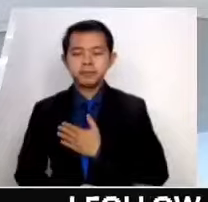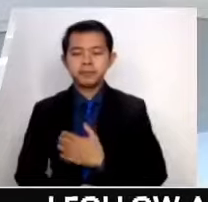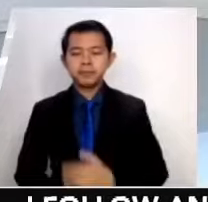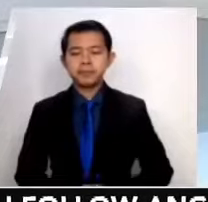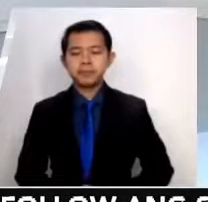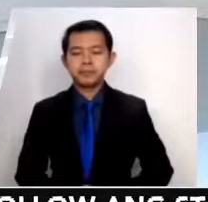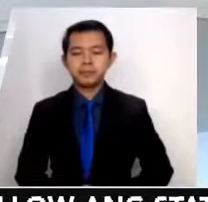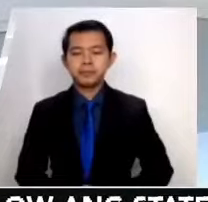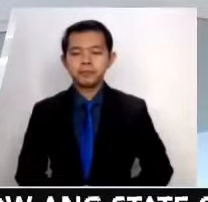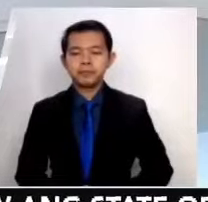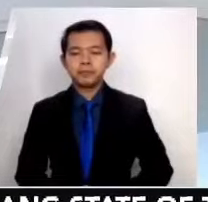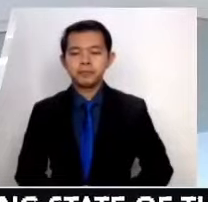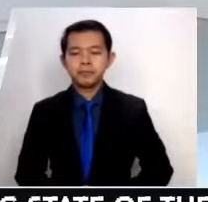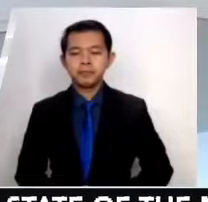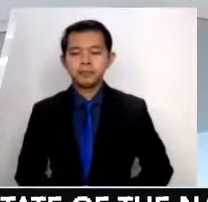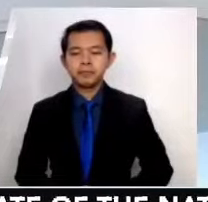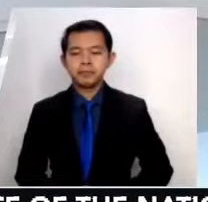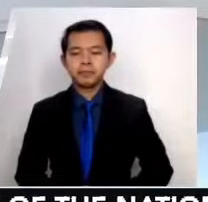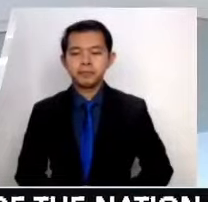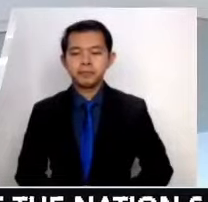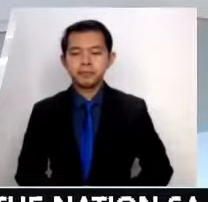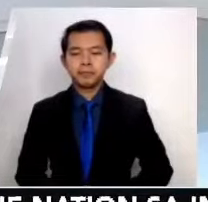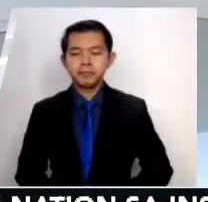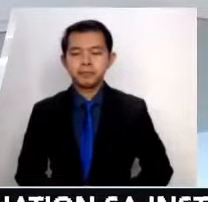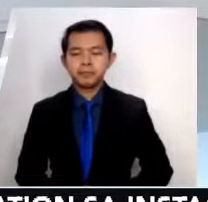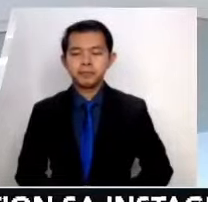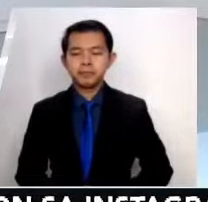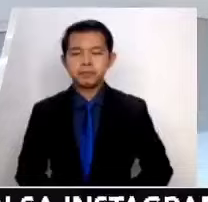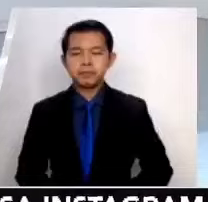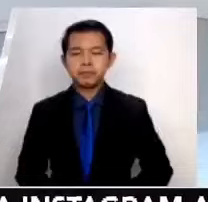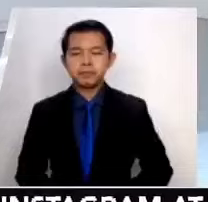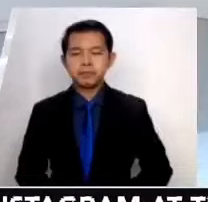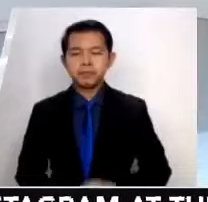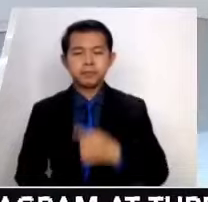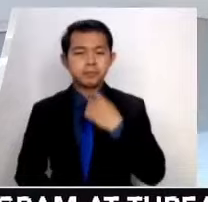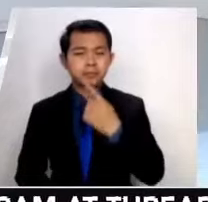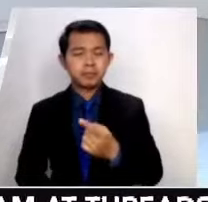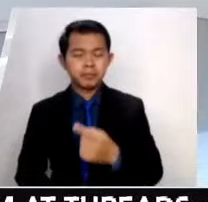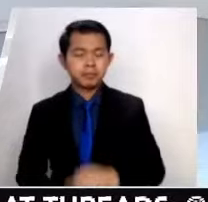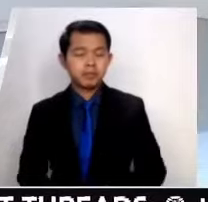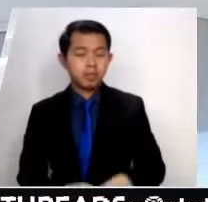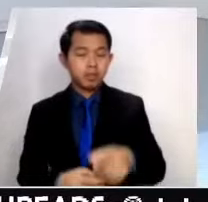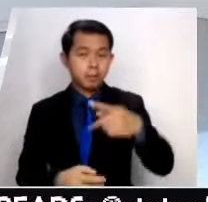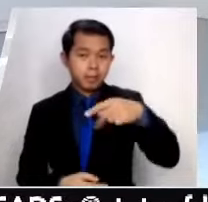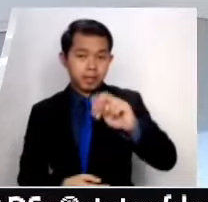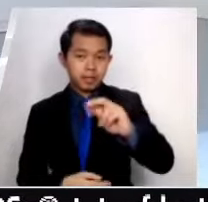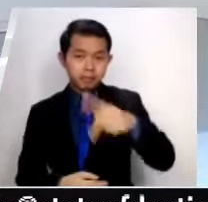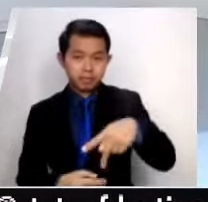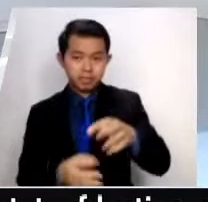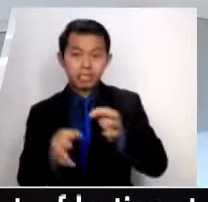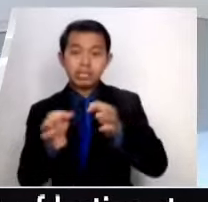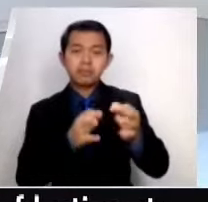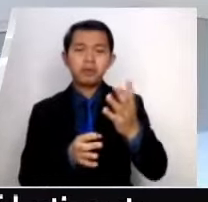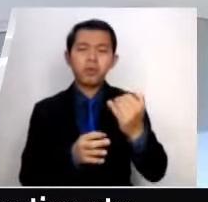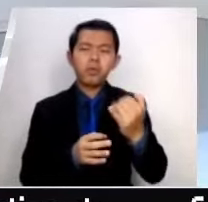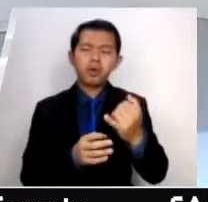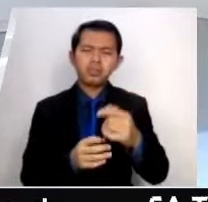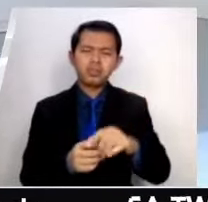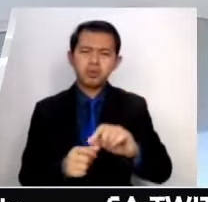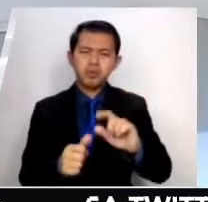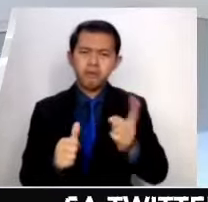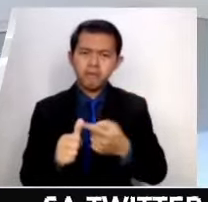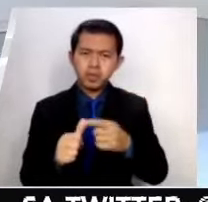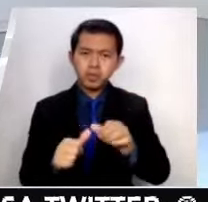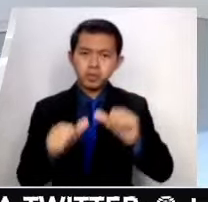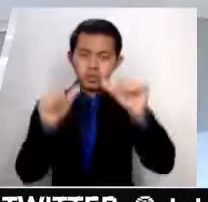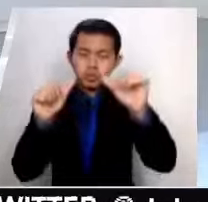to blur or not to blur ipinaliwanag ng PNP kung bakit binn nila noong una ang magsa sina Pastor